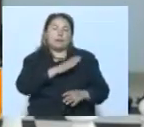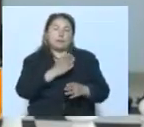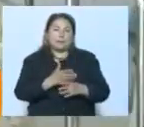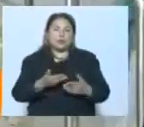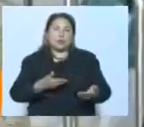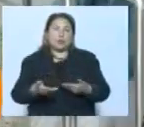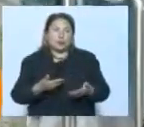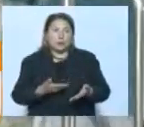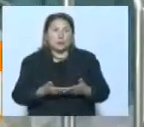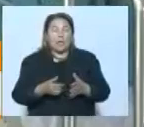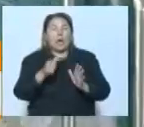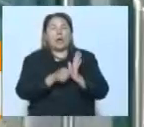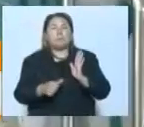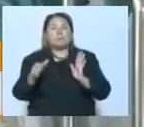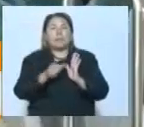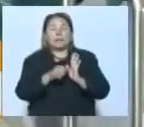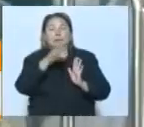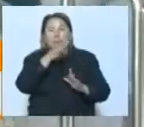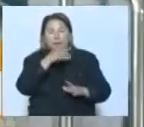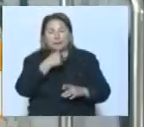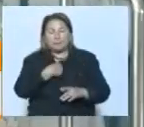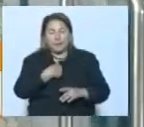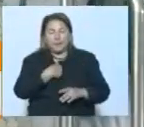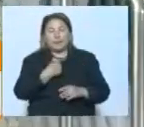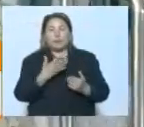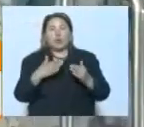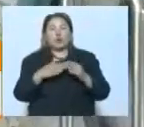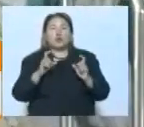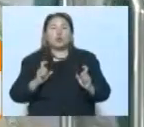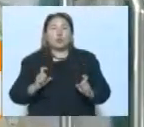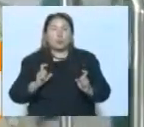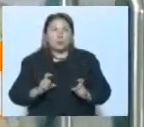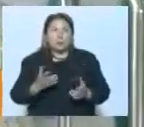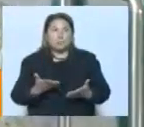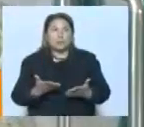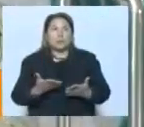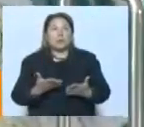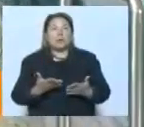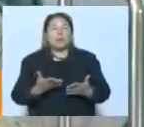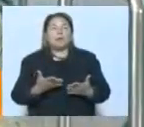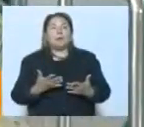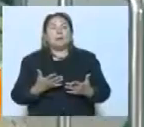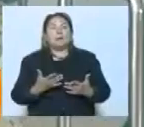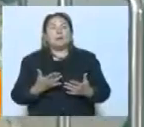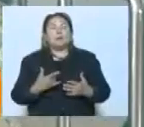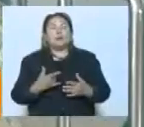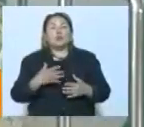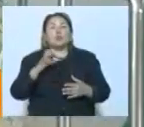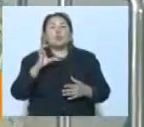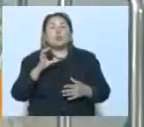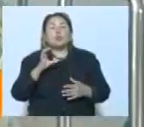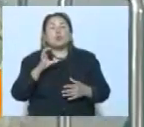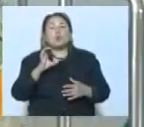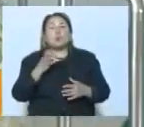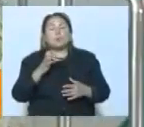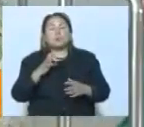жүрген. 66 жастамын, үйде отырдым. Осы Күміс